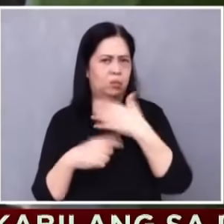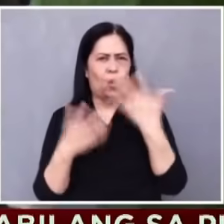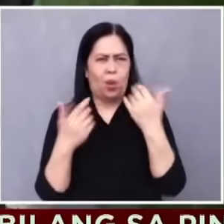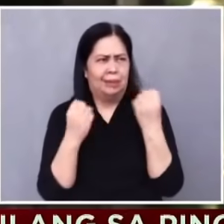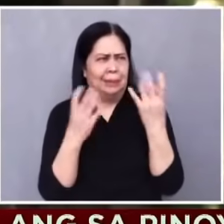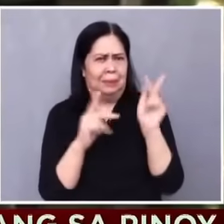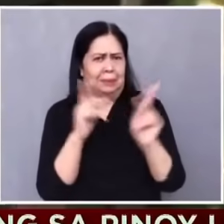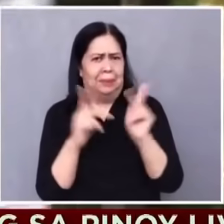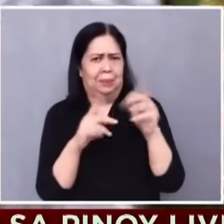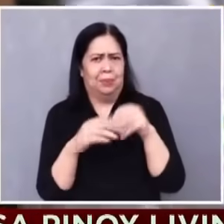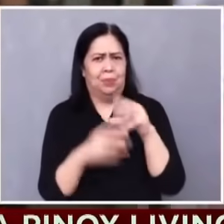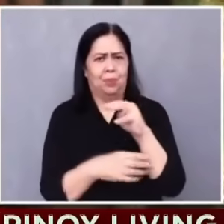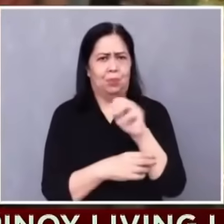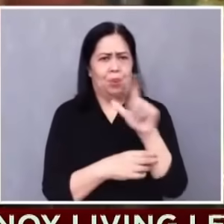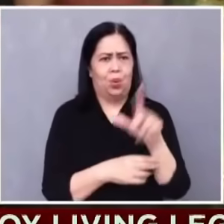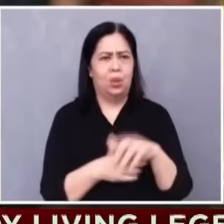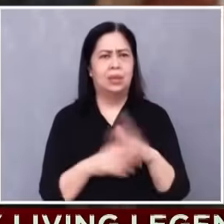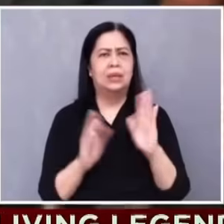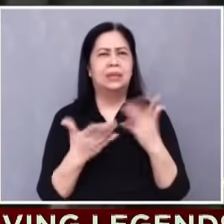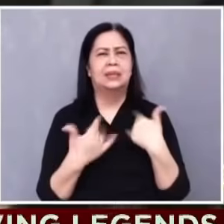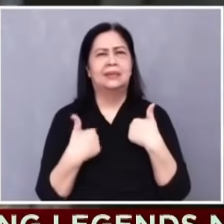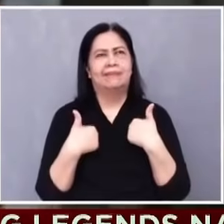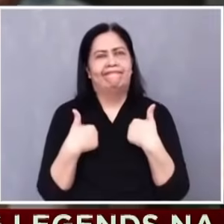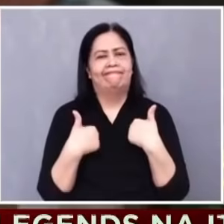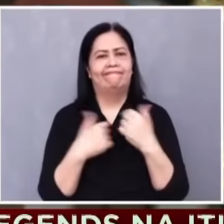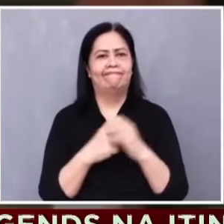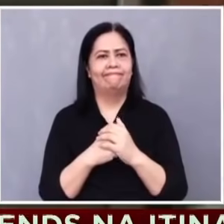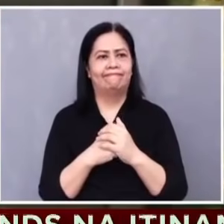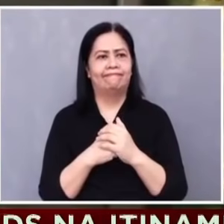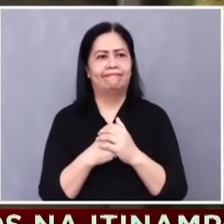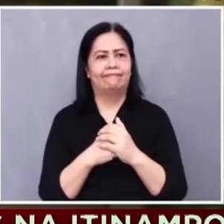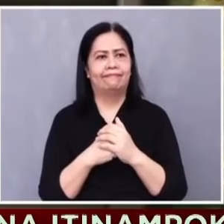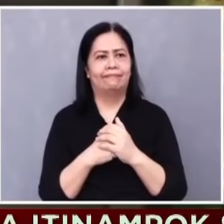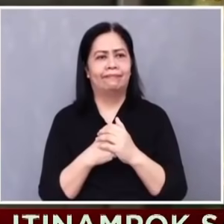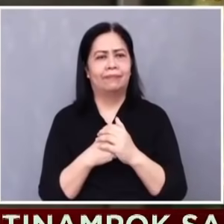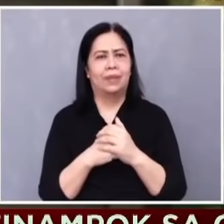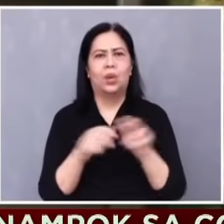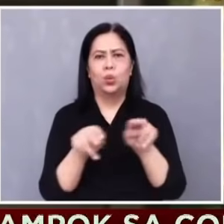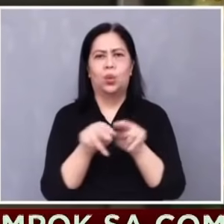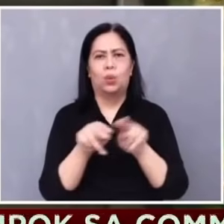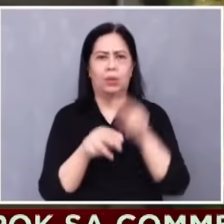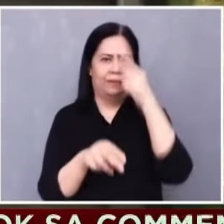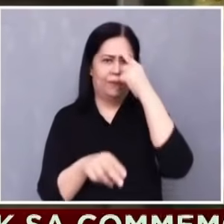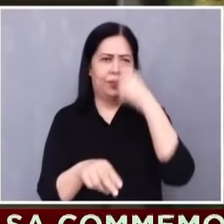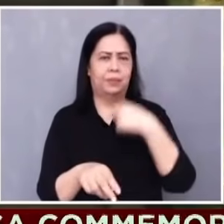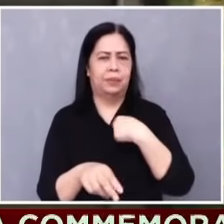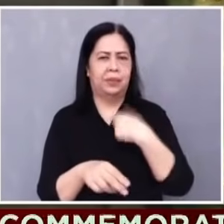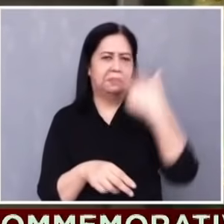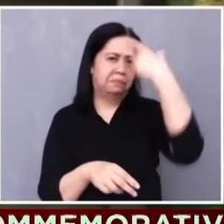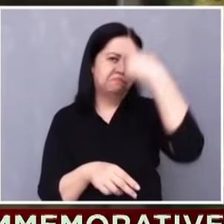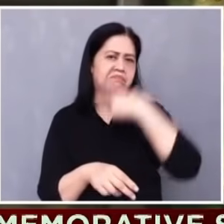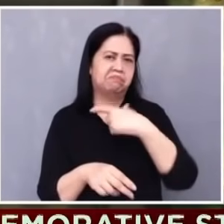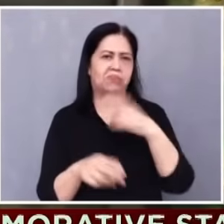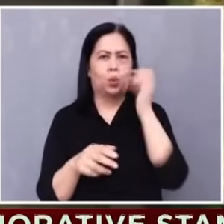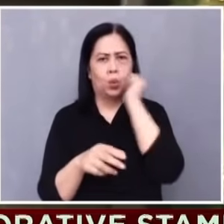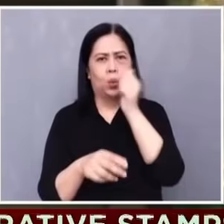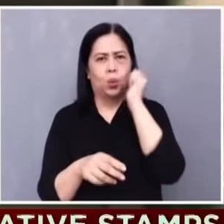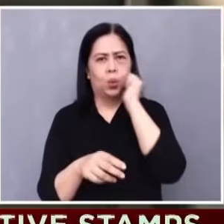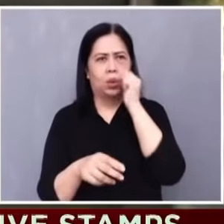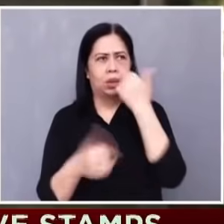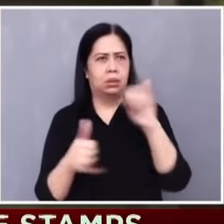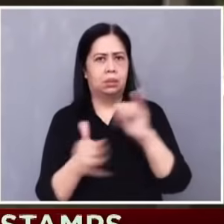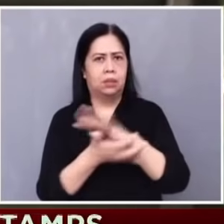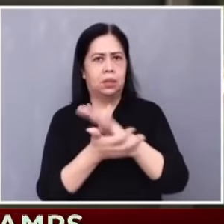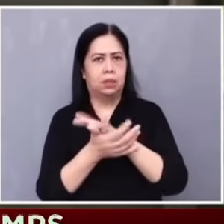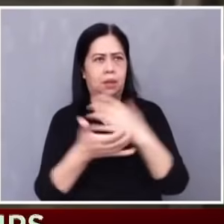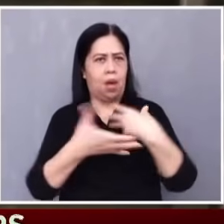mall. Parang naging ano na po kasi, normal na sa akin yung pagsuot ng face shield araw-araw. Since pandemic, pag lumalabas ako,